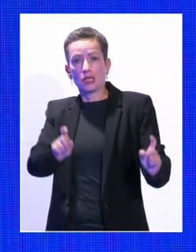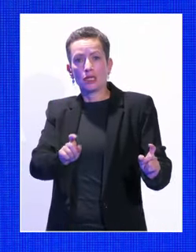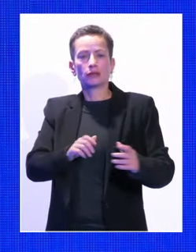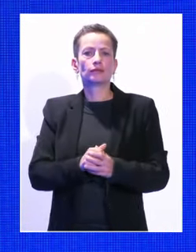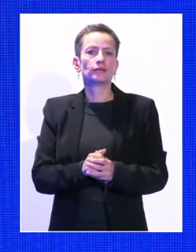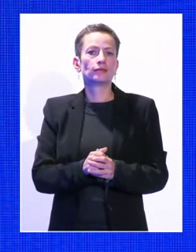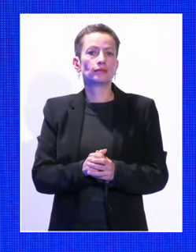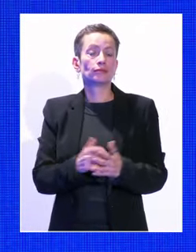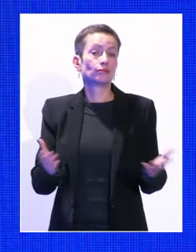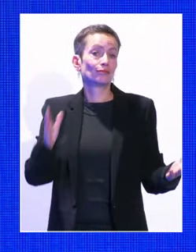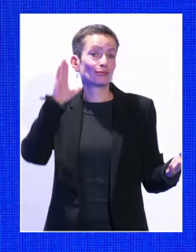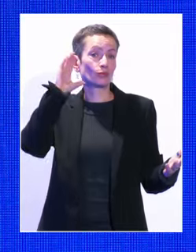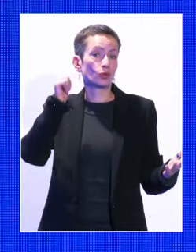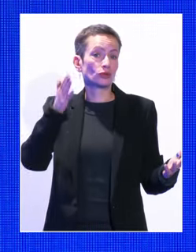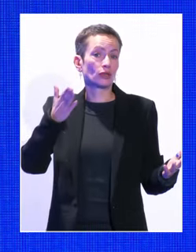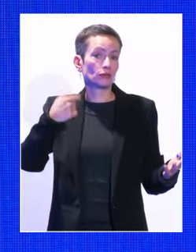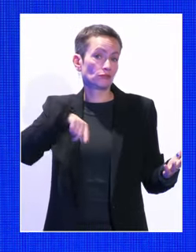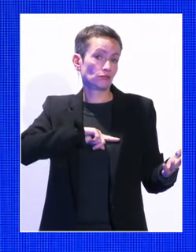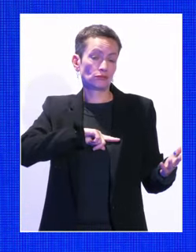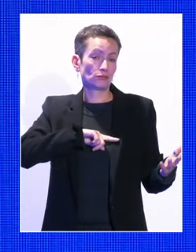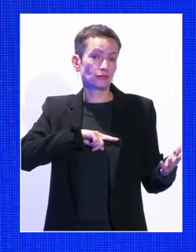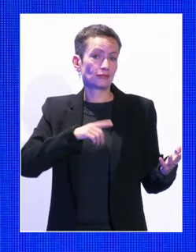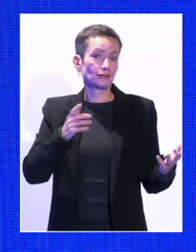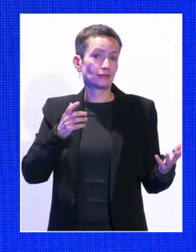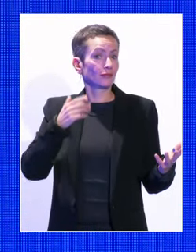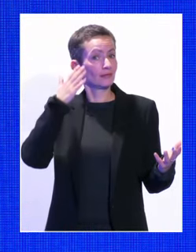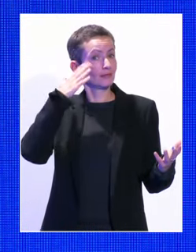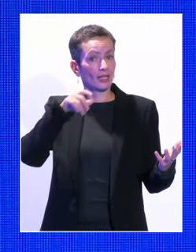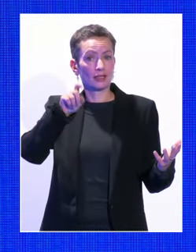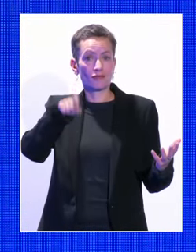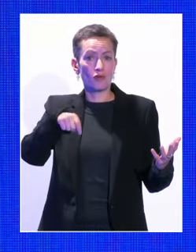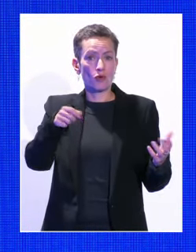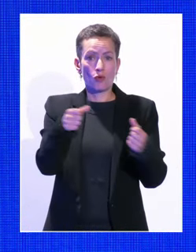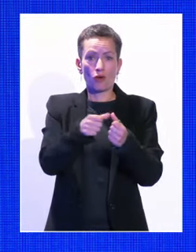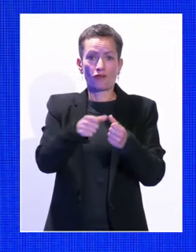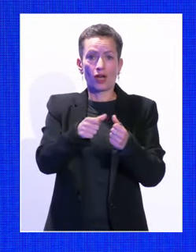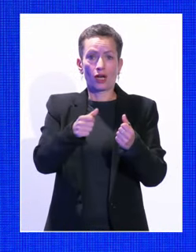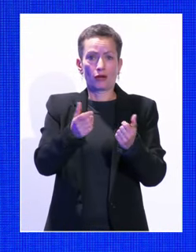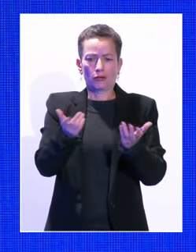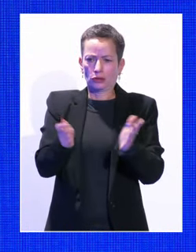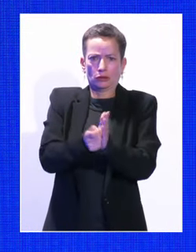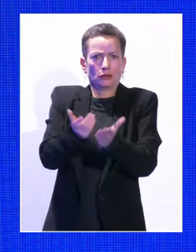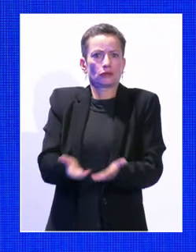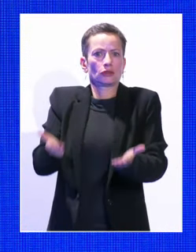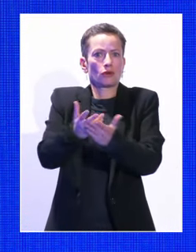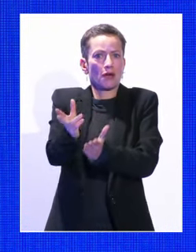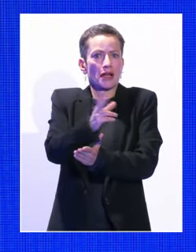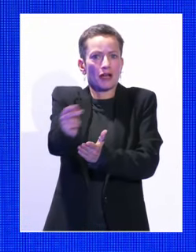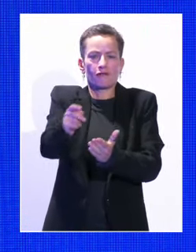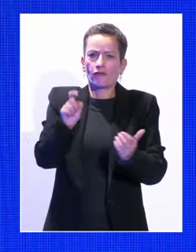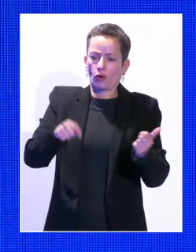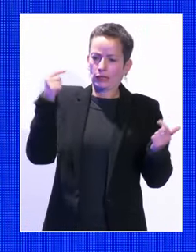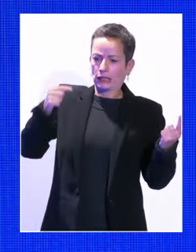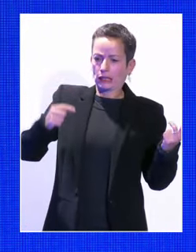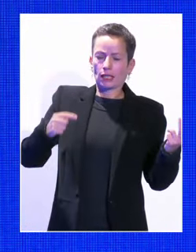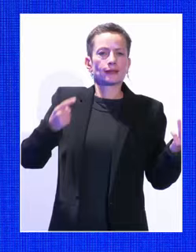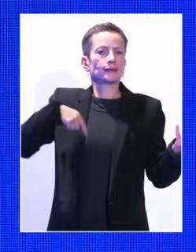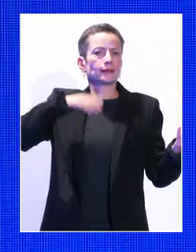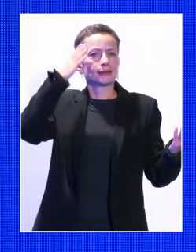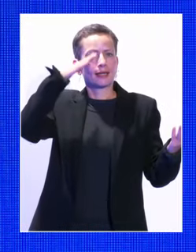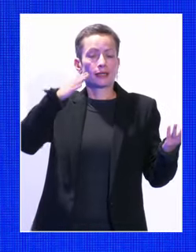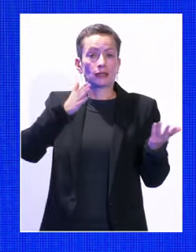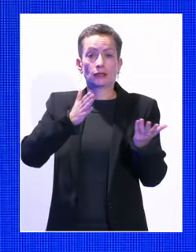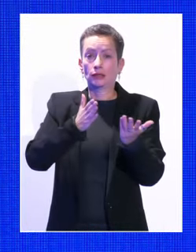C'est pourquoi nous savons exactement ce que nous avons à faire lorsque la situation est grave, quand on traverse des